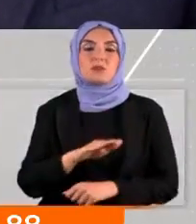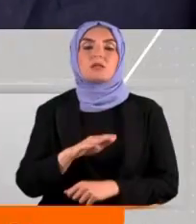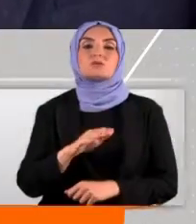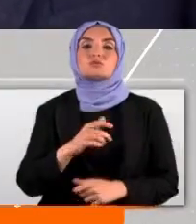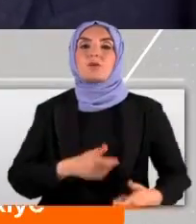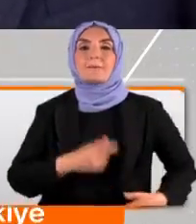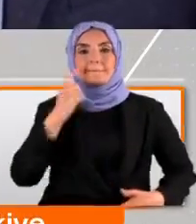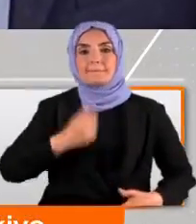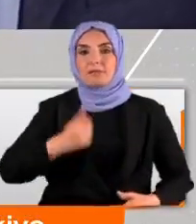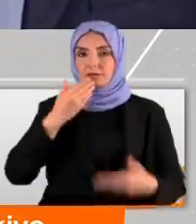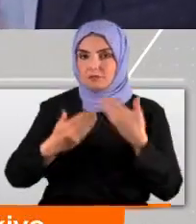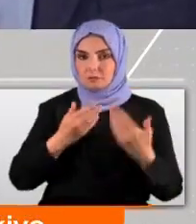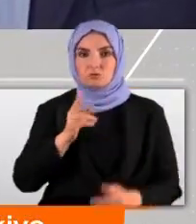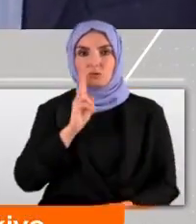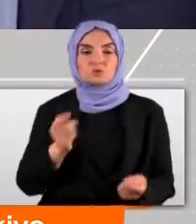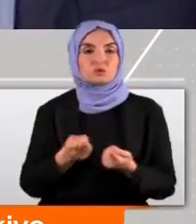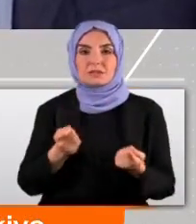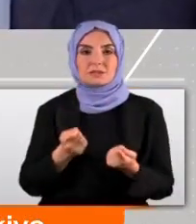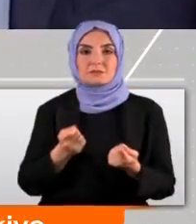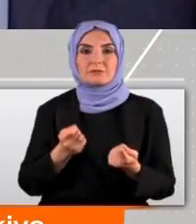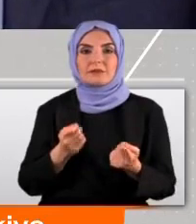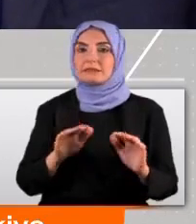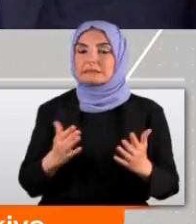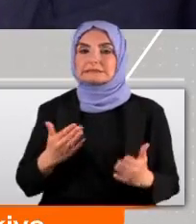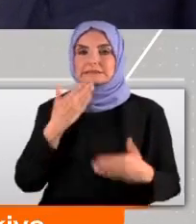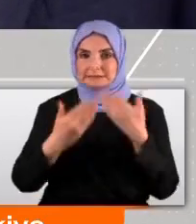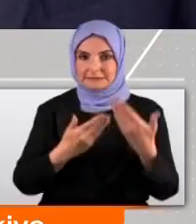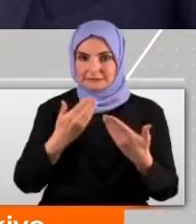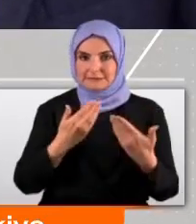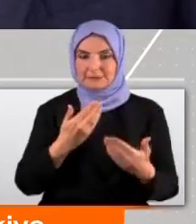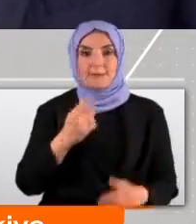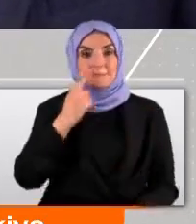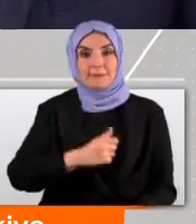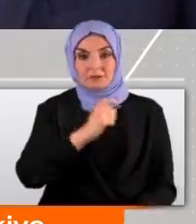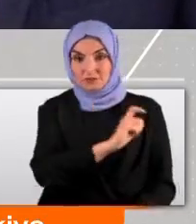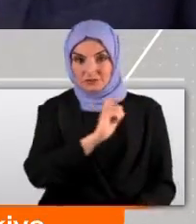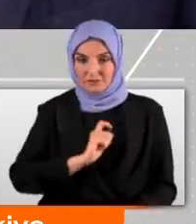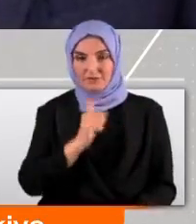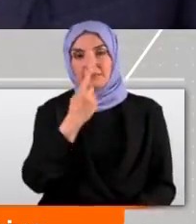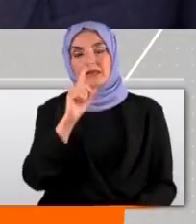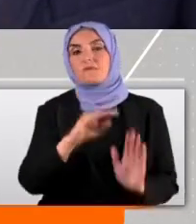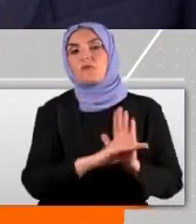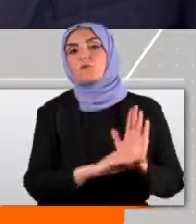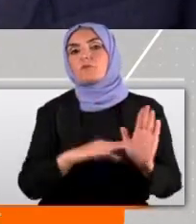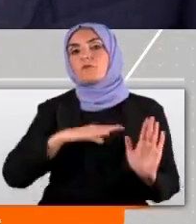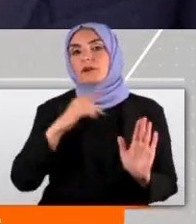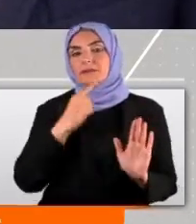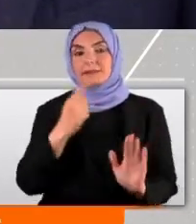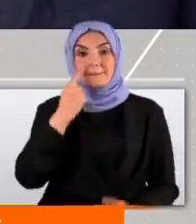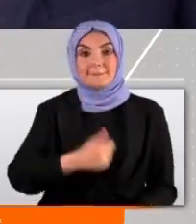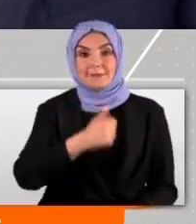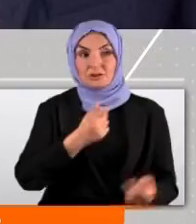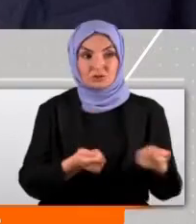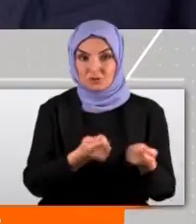aşamada onu sorduk. Bakan Bilgin'in vermiş olduğu yanıt tek formül oldu. Yani şu an bakanlık bünyesinde yapılan çalışma tek bir